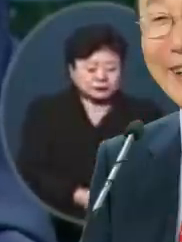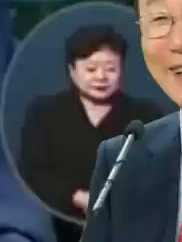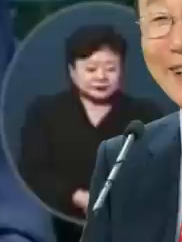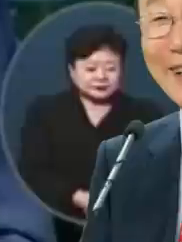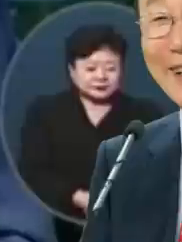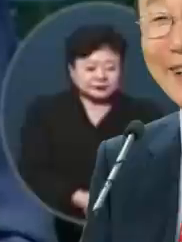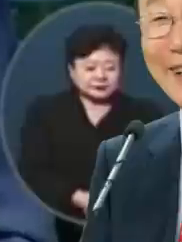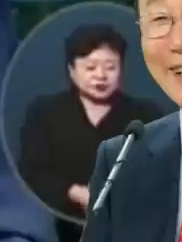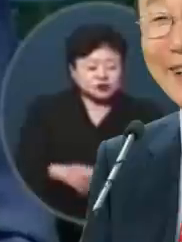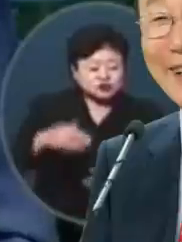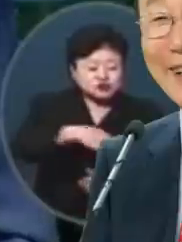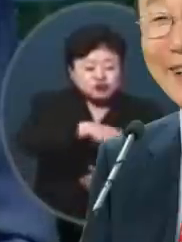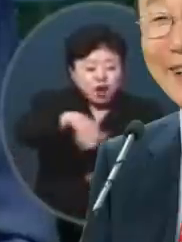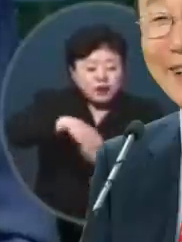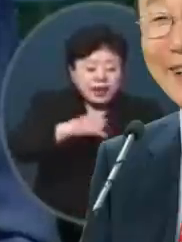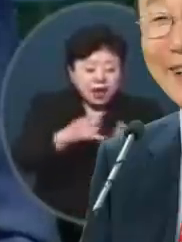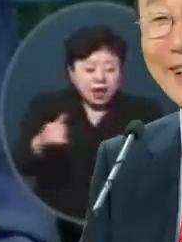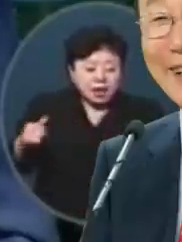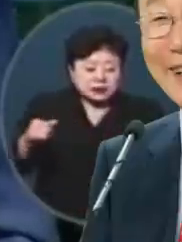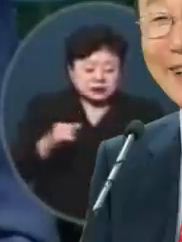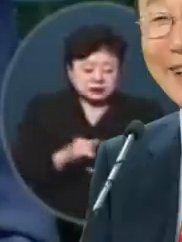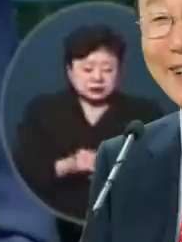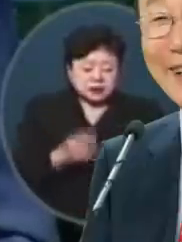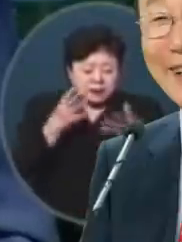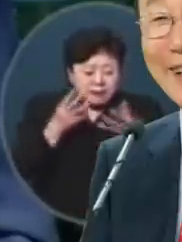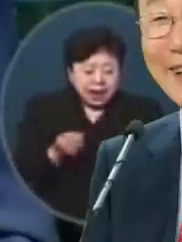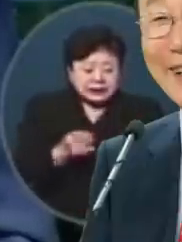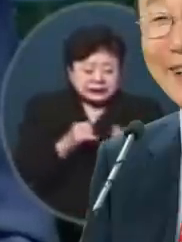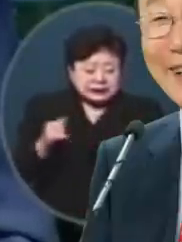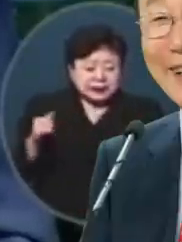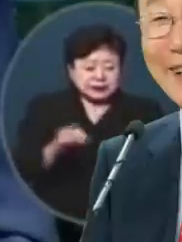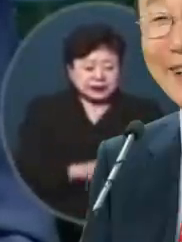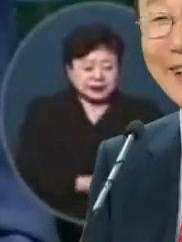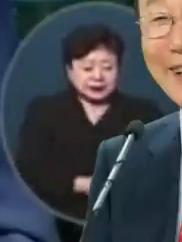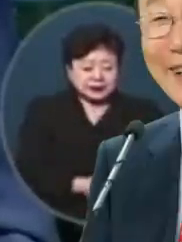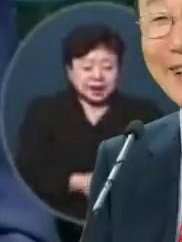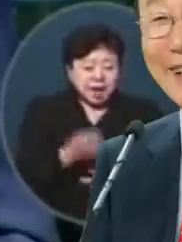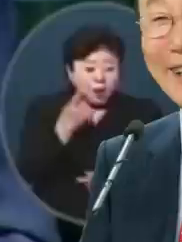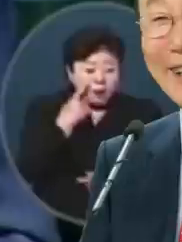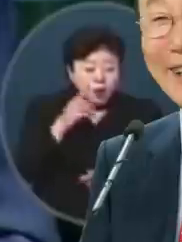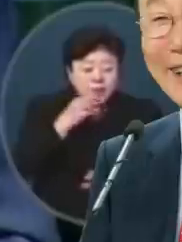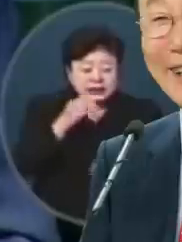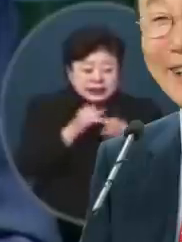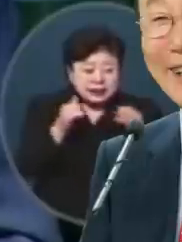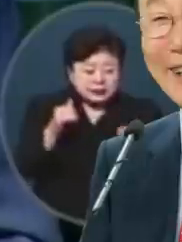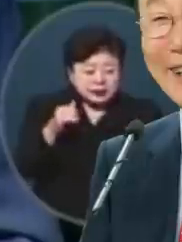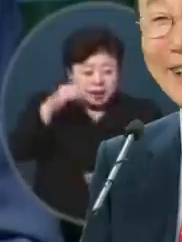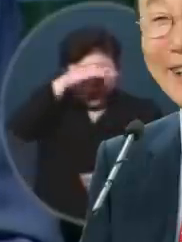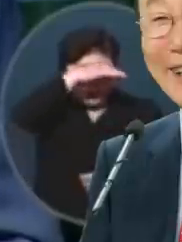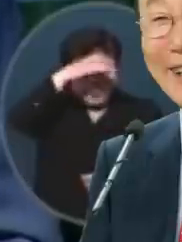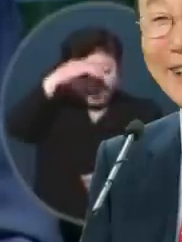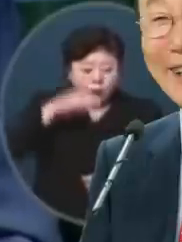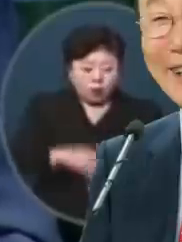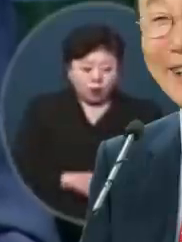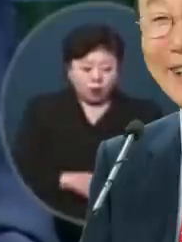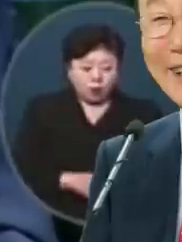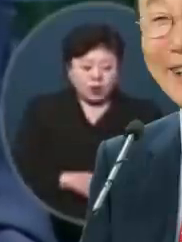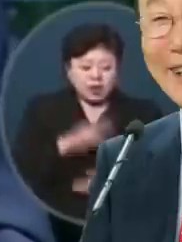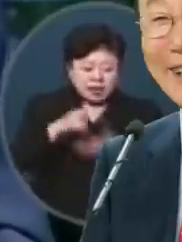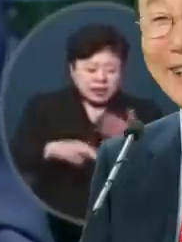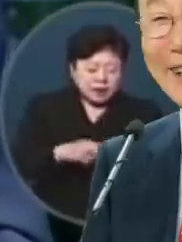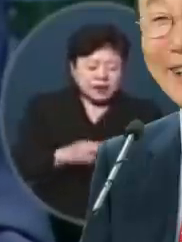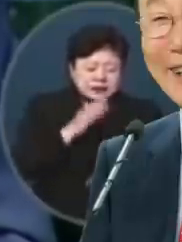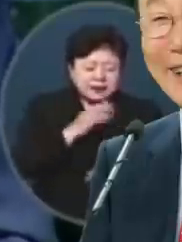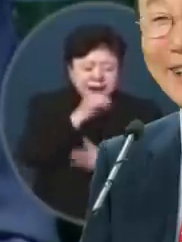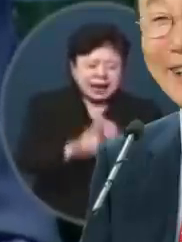그 주위에 모여온 수많은 이스라엘 백성들이 그 장면을 보고 야훼가 참